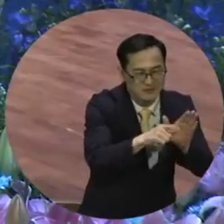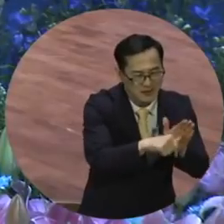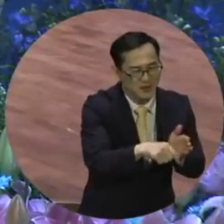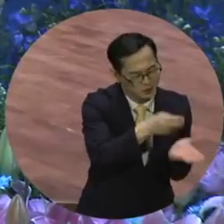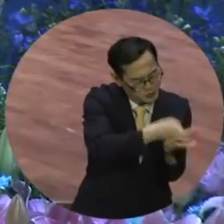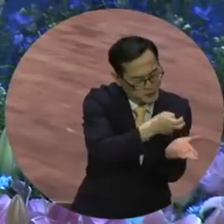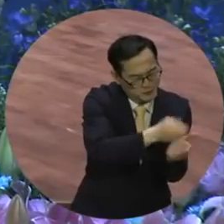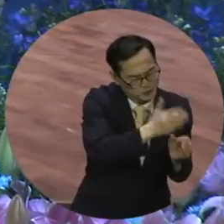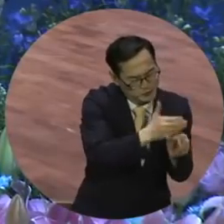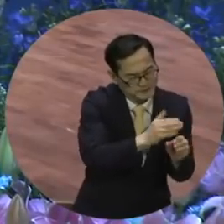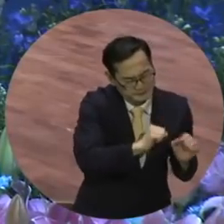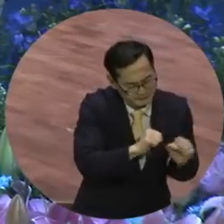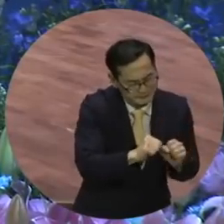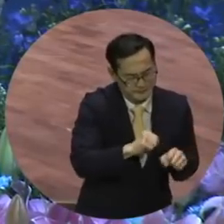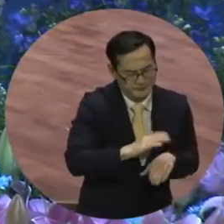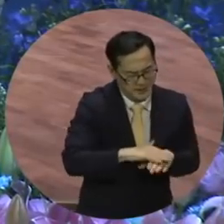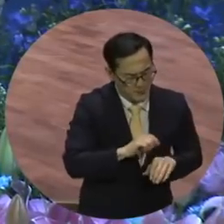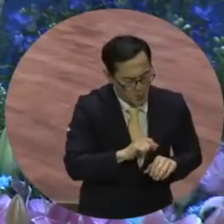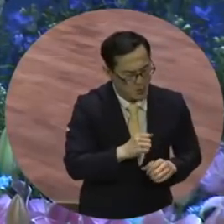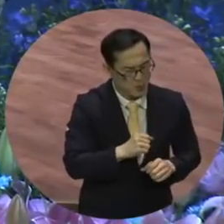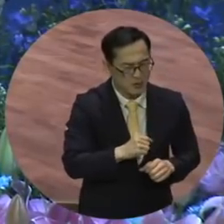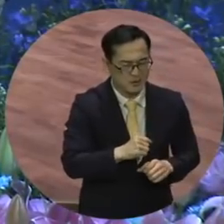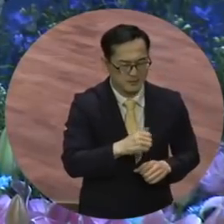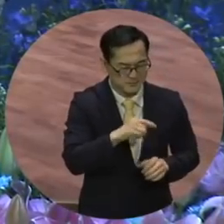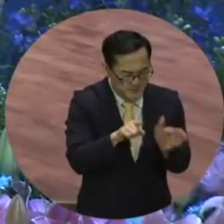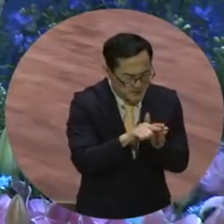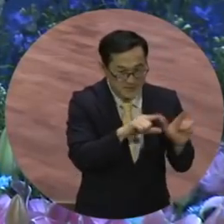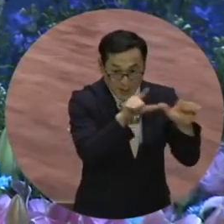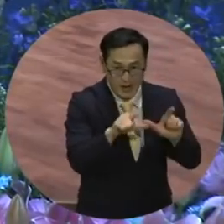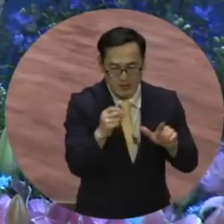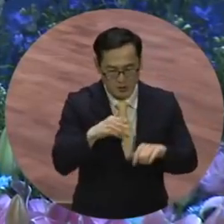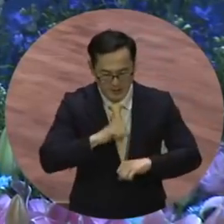있어요. 복음 들으면서 안 고쳐져.